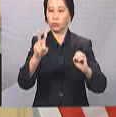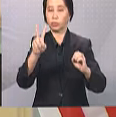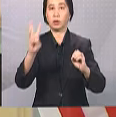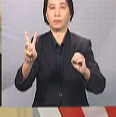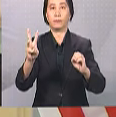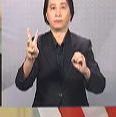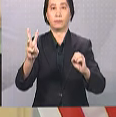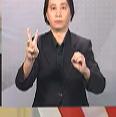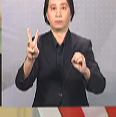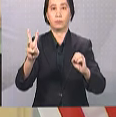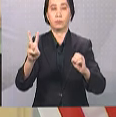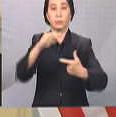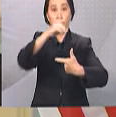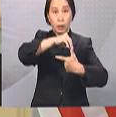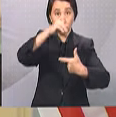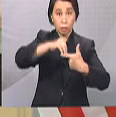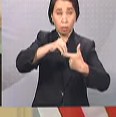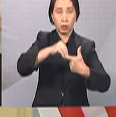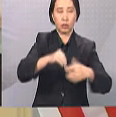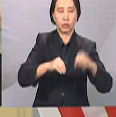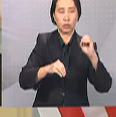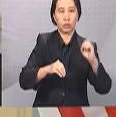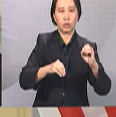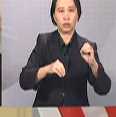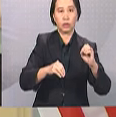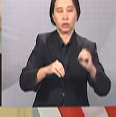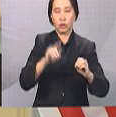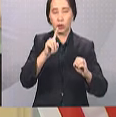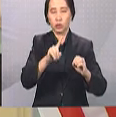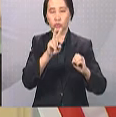03-6126 atau